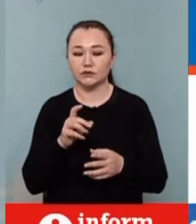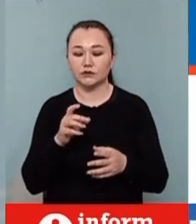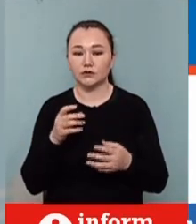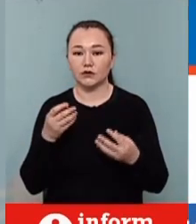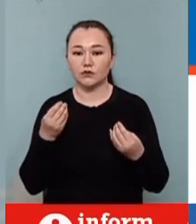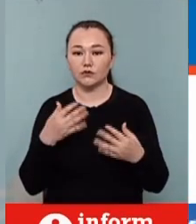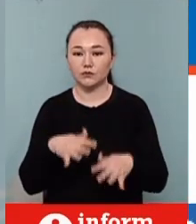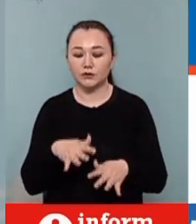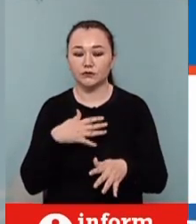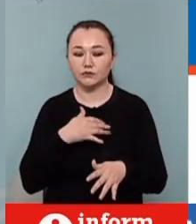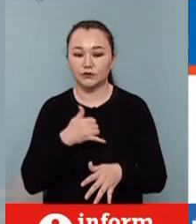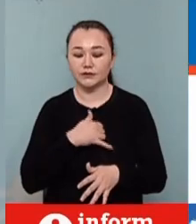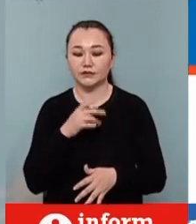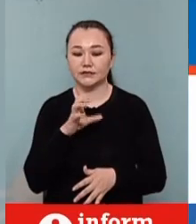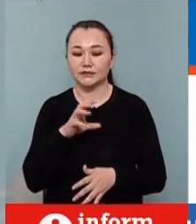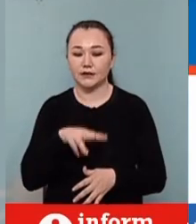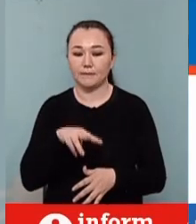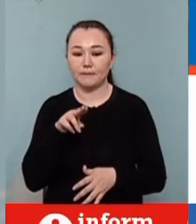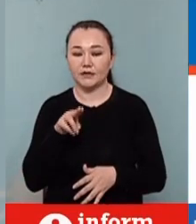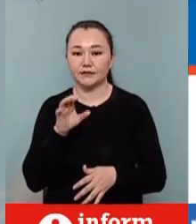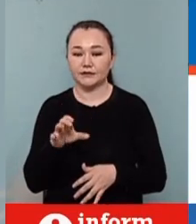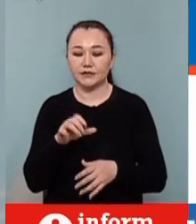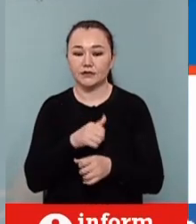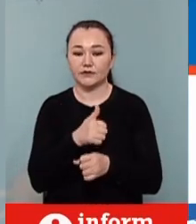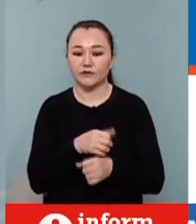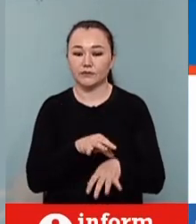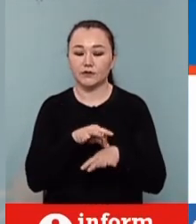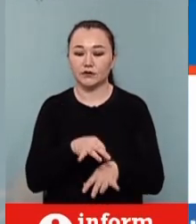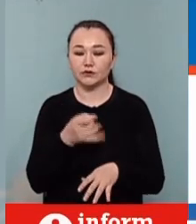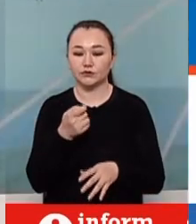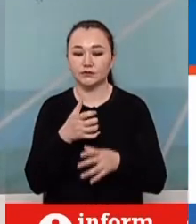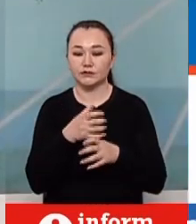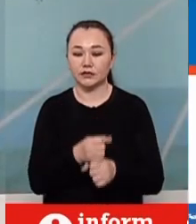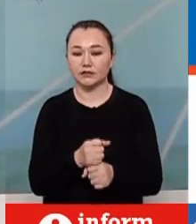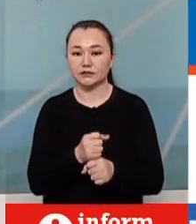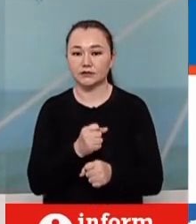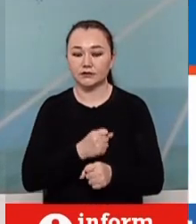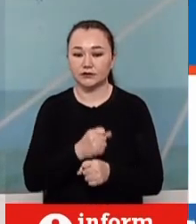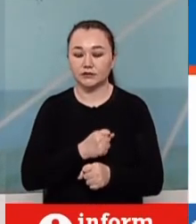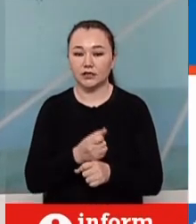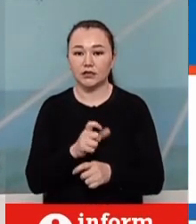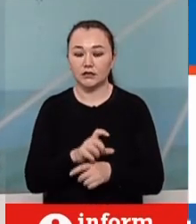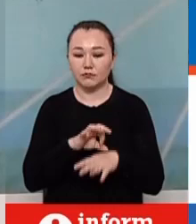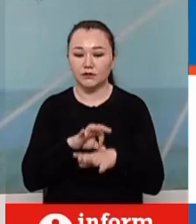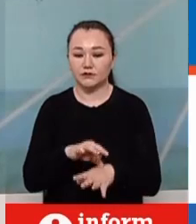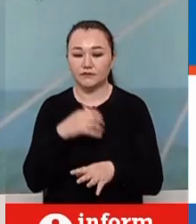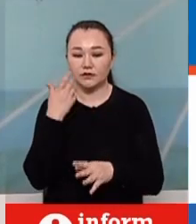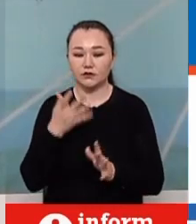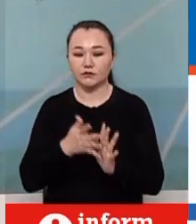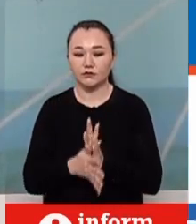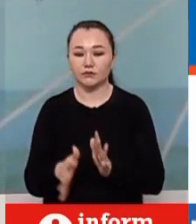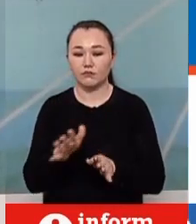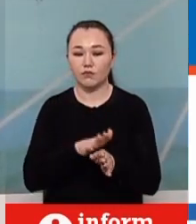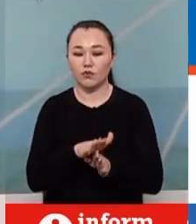у нас NPC основной поставщик сократил потому что план поставки Когда выходит на всю жизнь